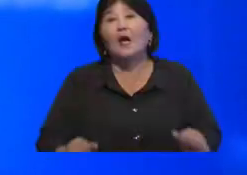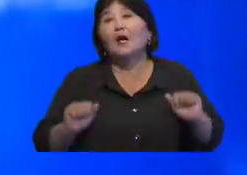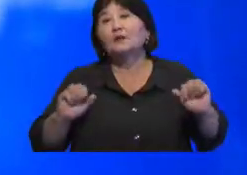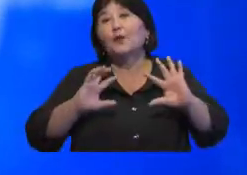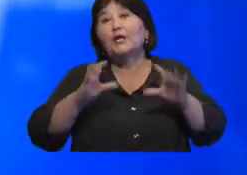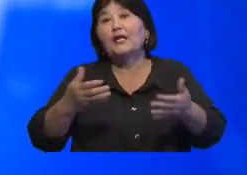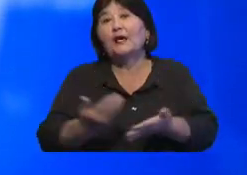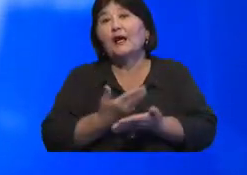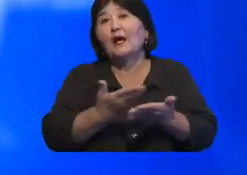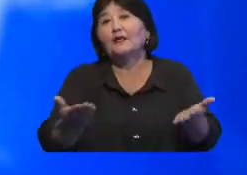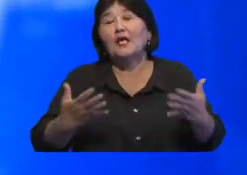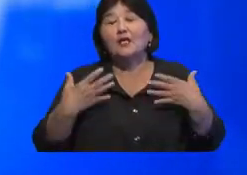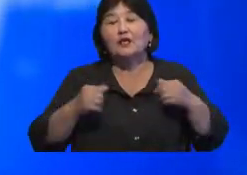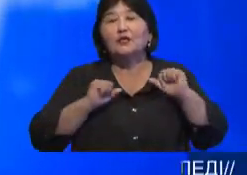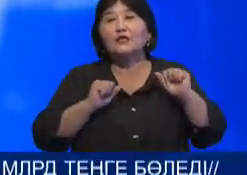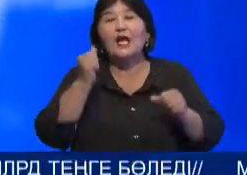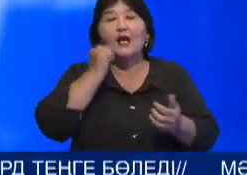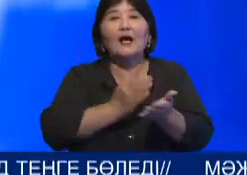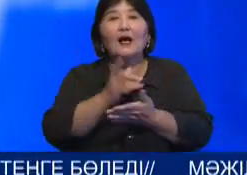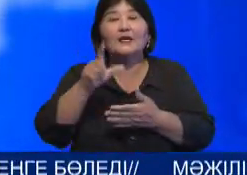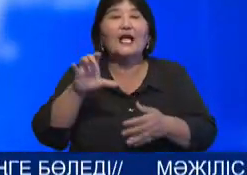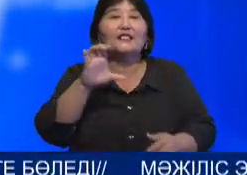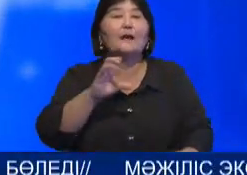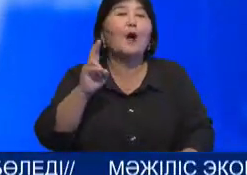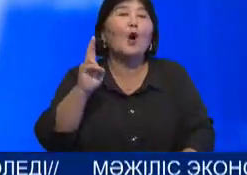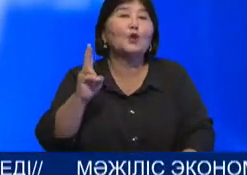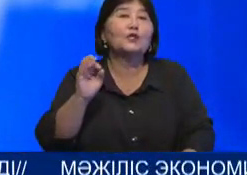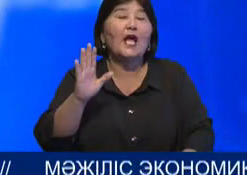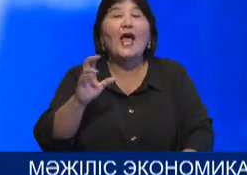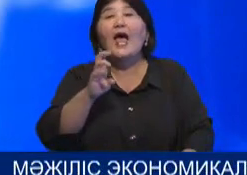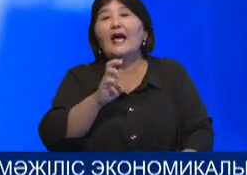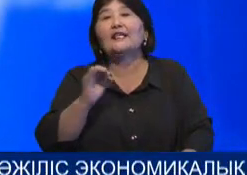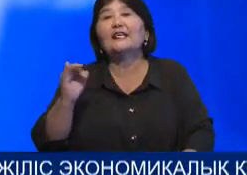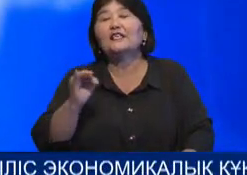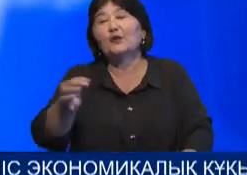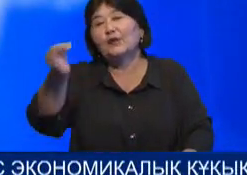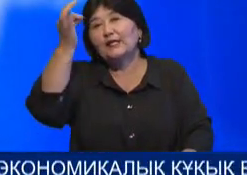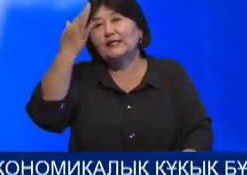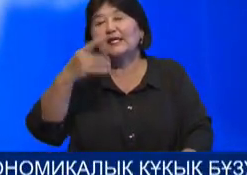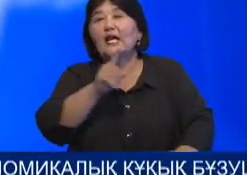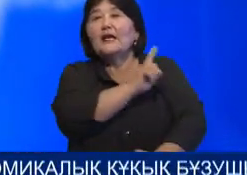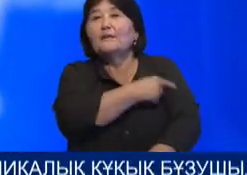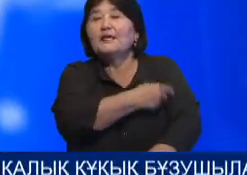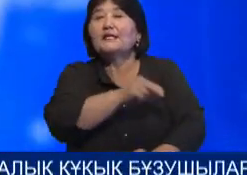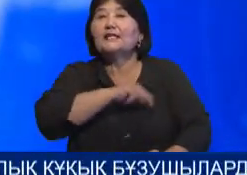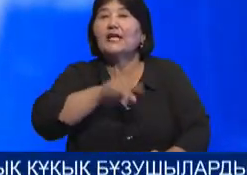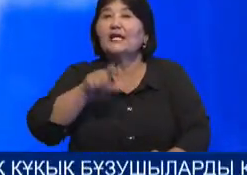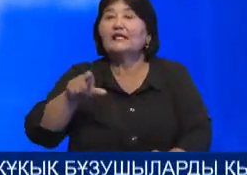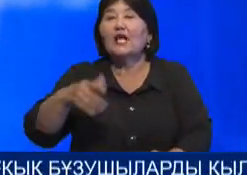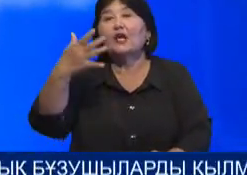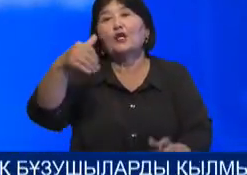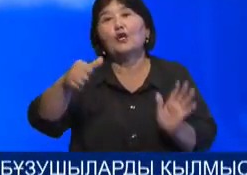Спорт әлемінен ақпар. Денсаулық сақтау саласының ардагерлері Сағымбай Құлсартов пен Әділ Ислеуовті еске алуға арналған медицина